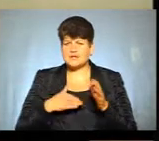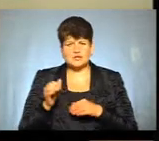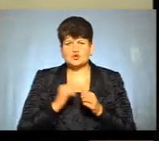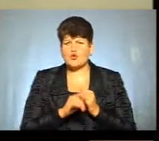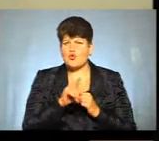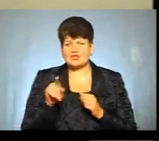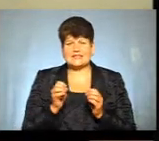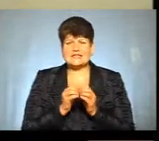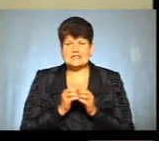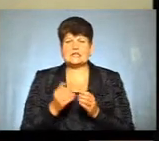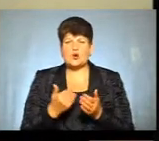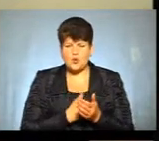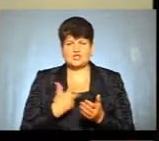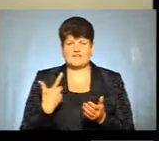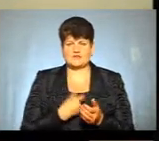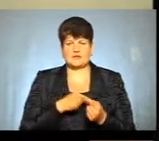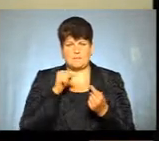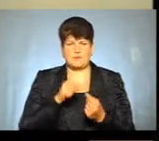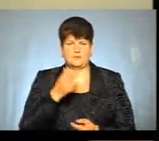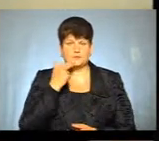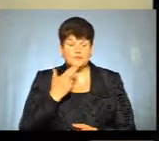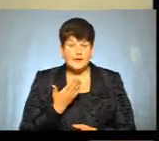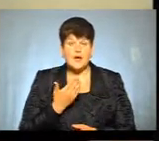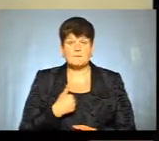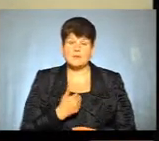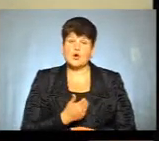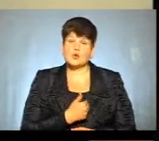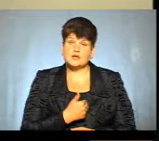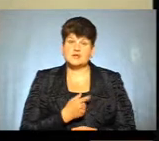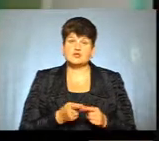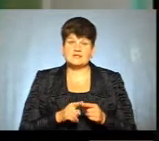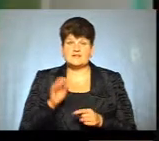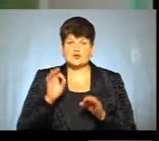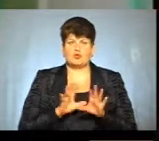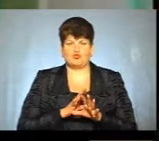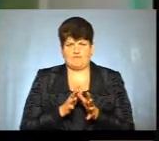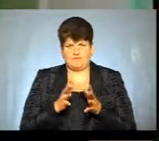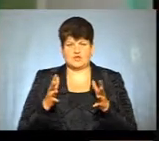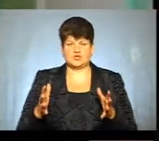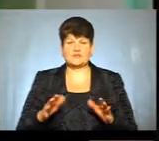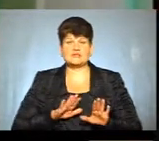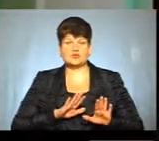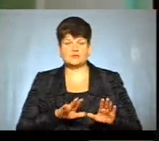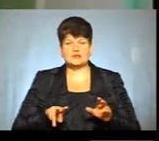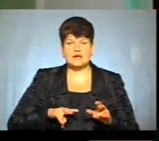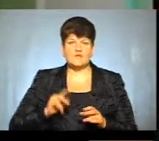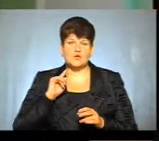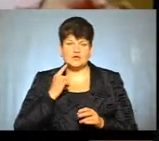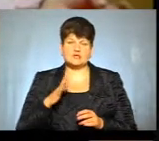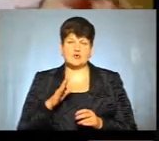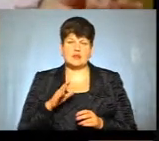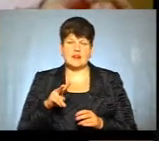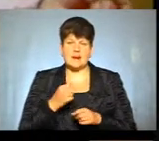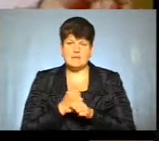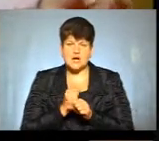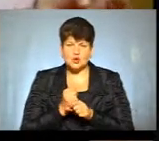десятий хоче вакцинуватися від грипу, але ми би хотіли, щоб цей відсоток був більший. Заступниця директора Волинського лабораторного центру